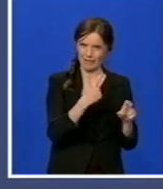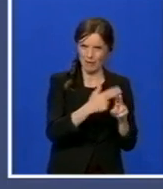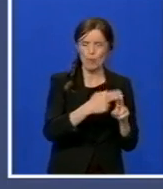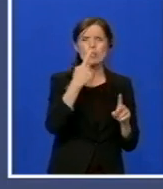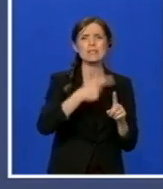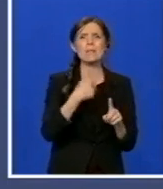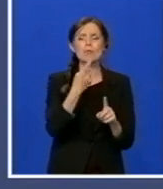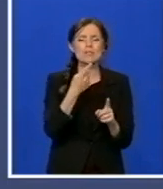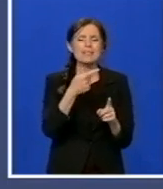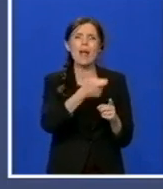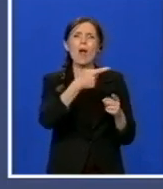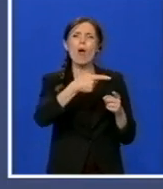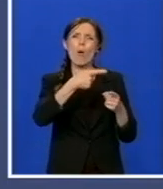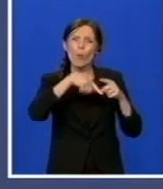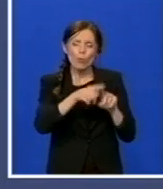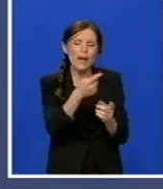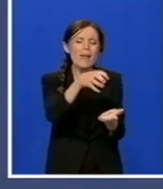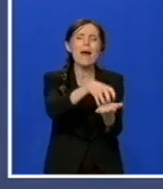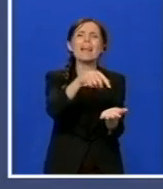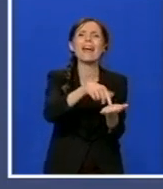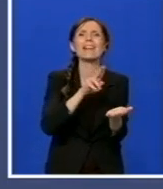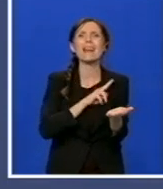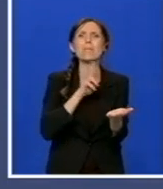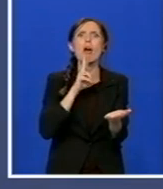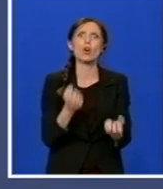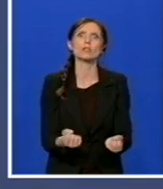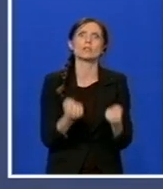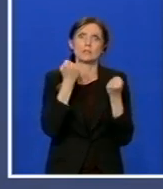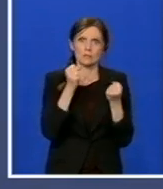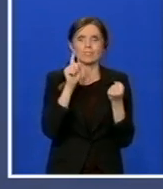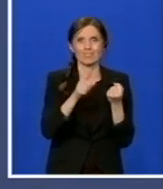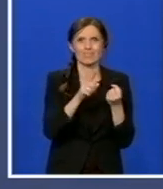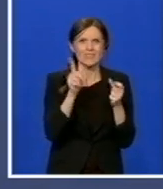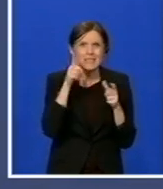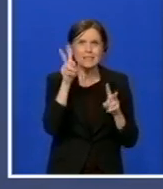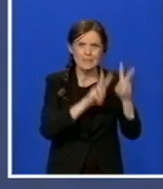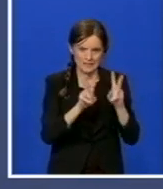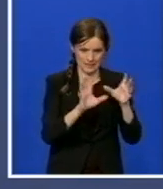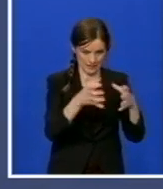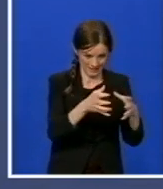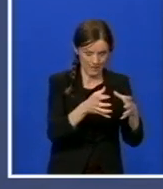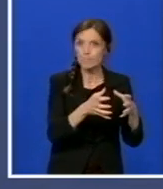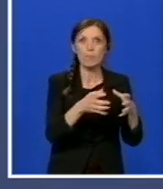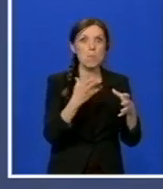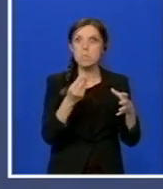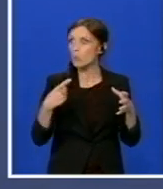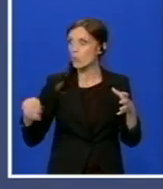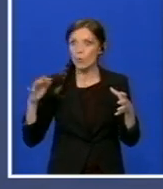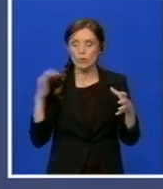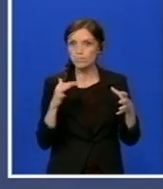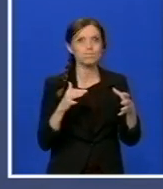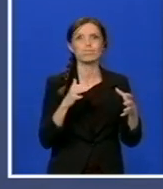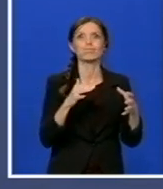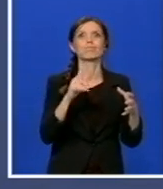lečenje na infektivnoj klinici svoje kapacitete proširi, tako da je otvoreno još novih COVID